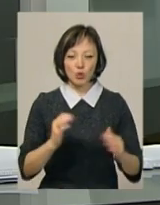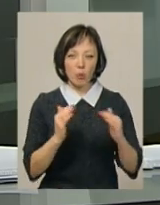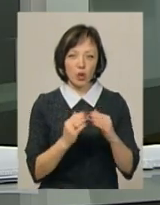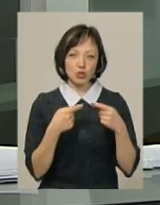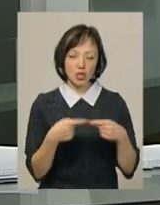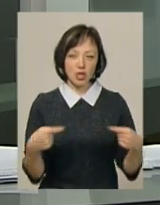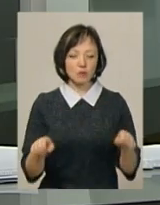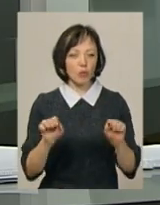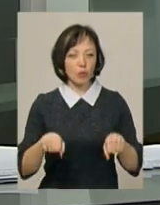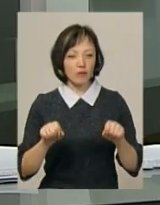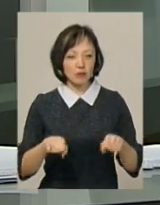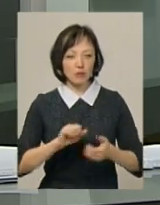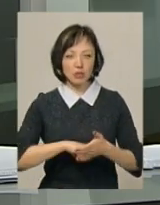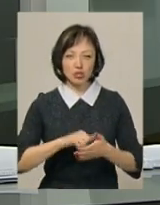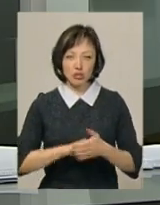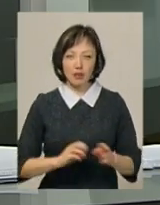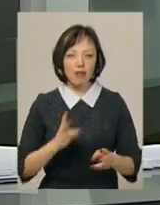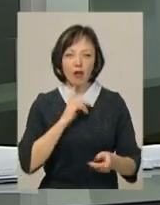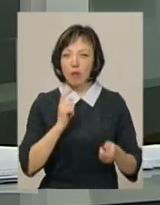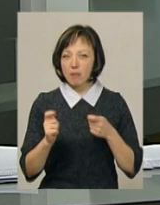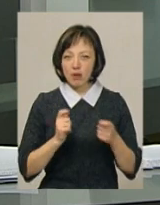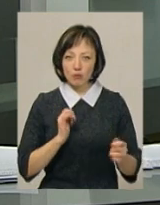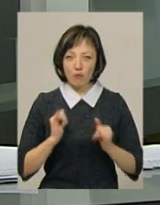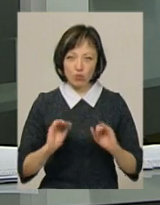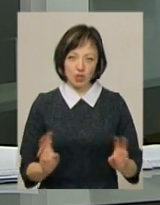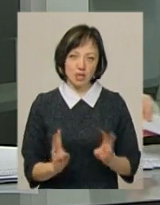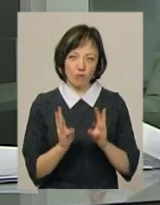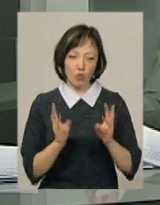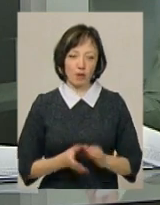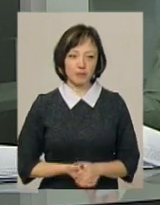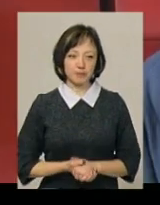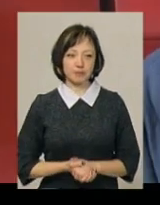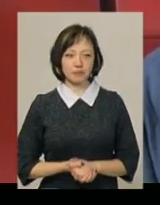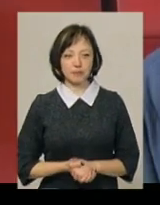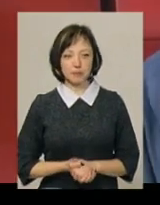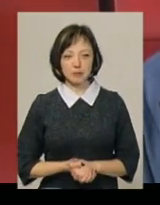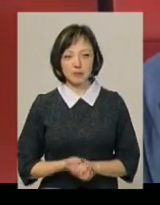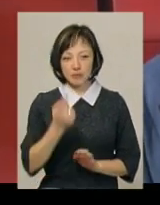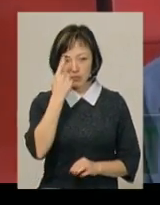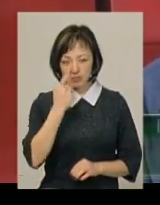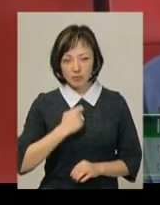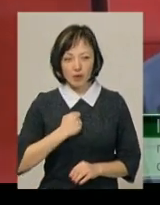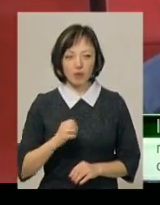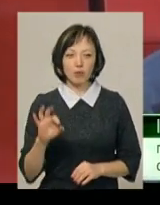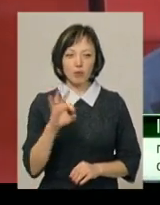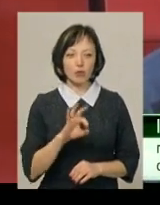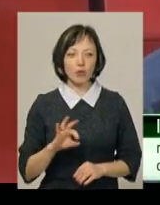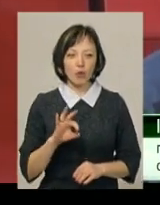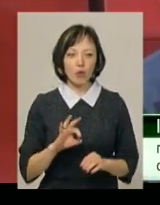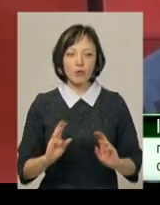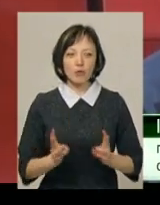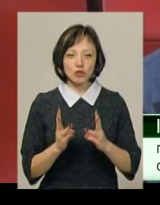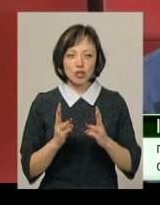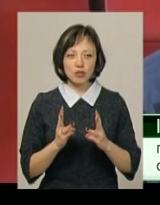речі. Ймовірна причина загоряння – необережне поводження з вогнем. Поступило повідомлення про пожежу в